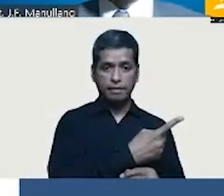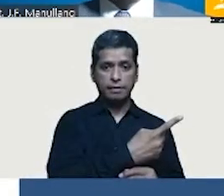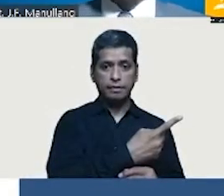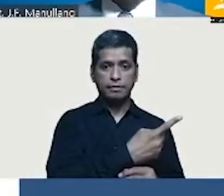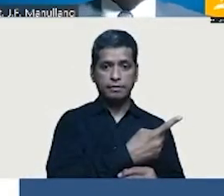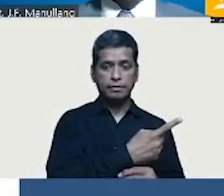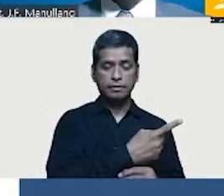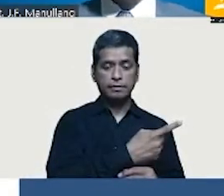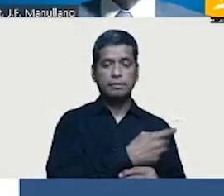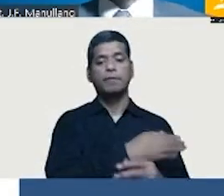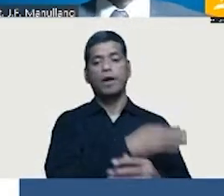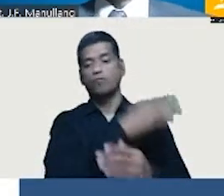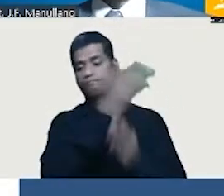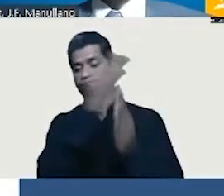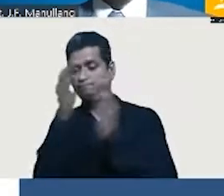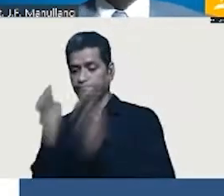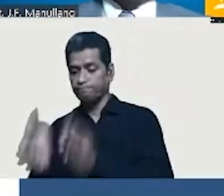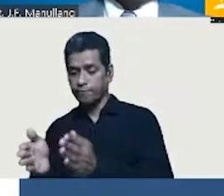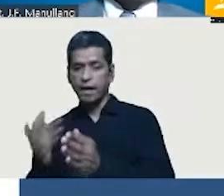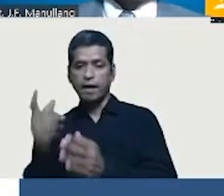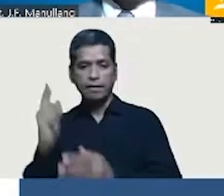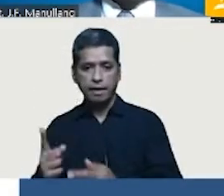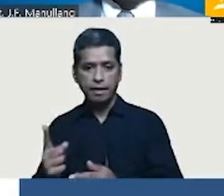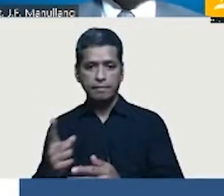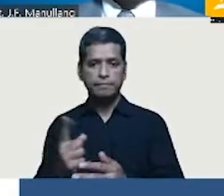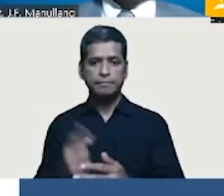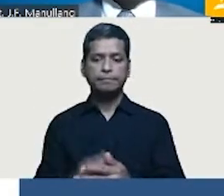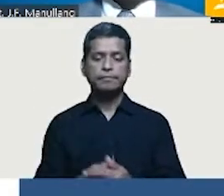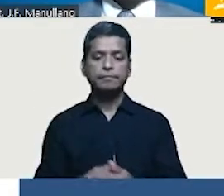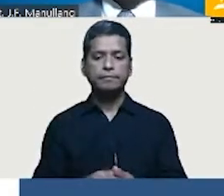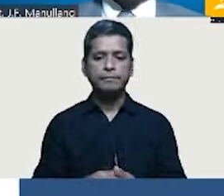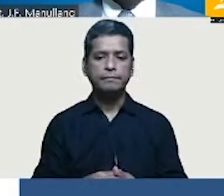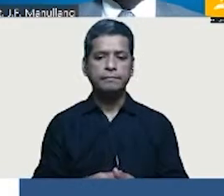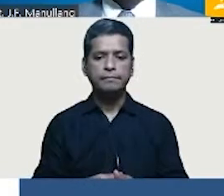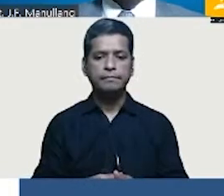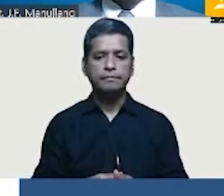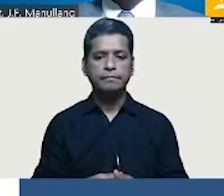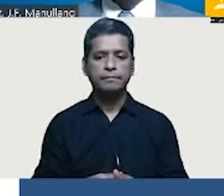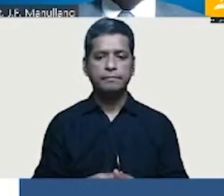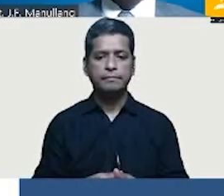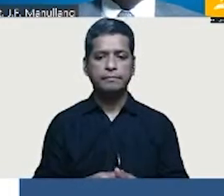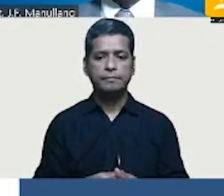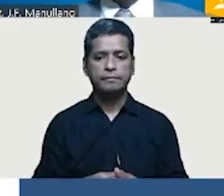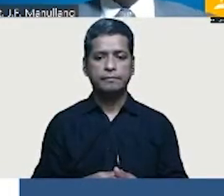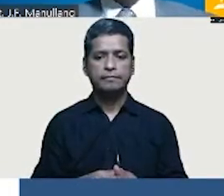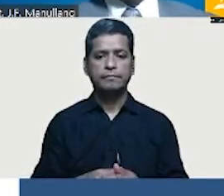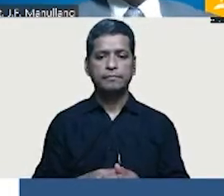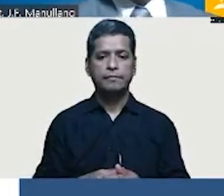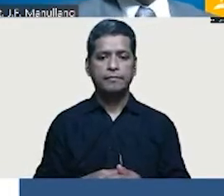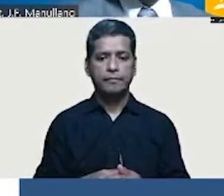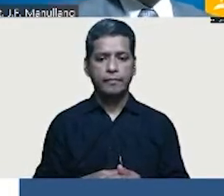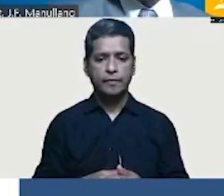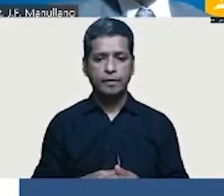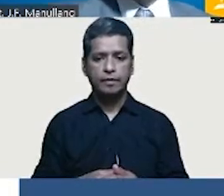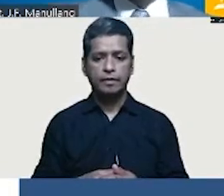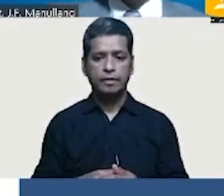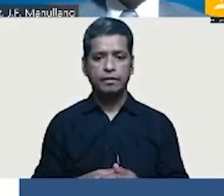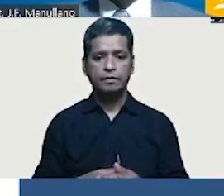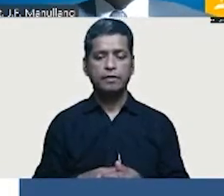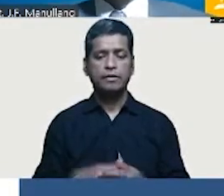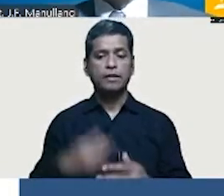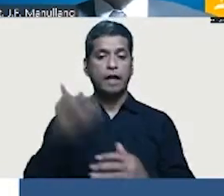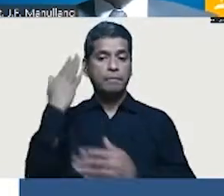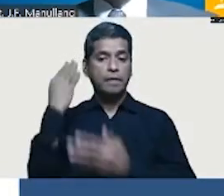ada ke belakangnya dan yang akan datang kalau manusia bisanya berpikir dari masa lalu